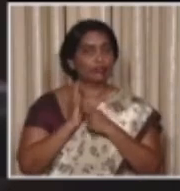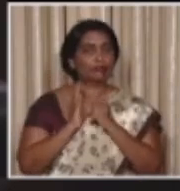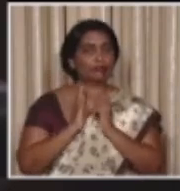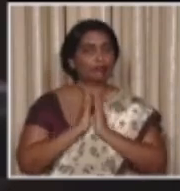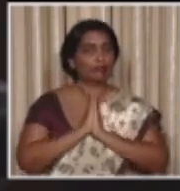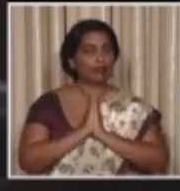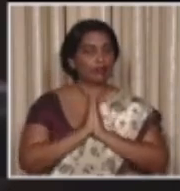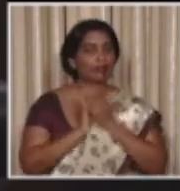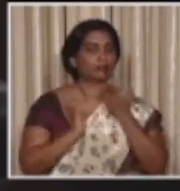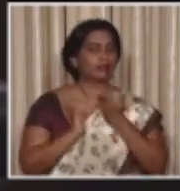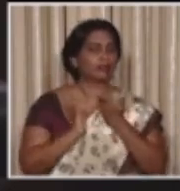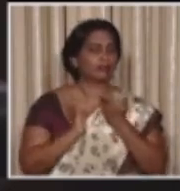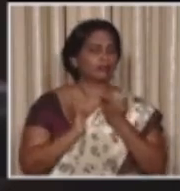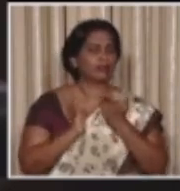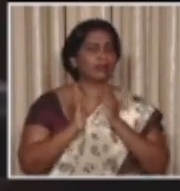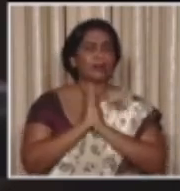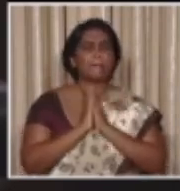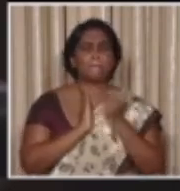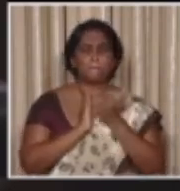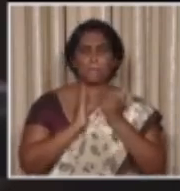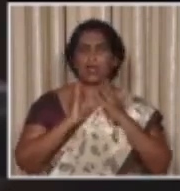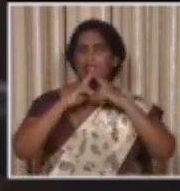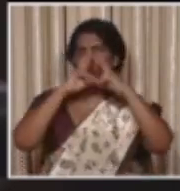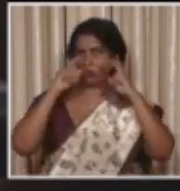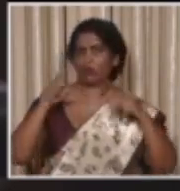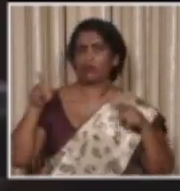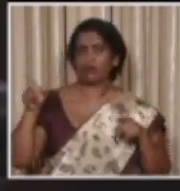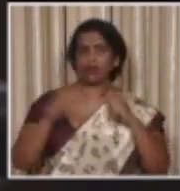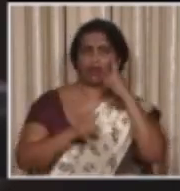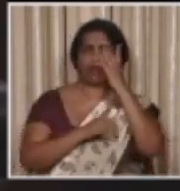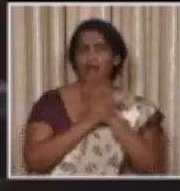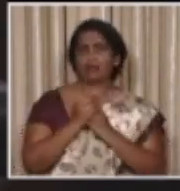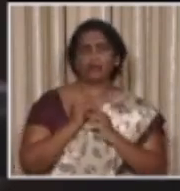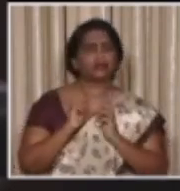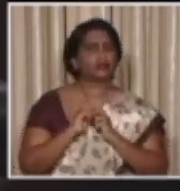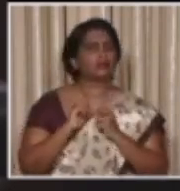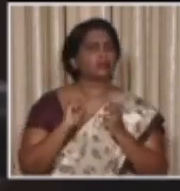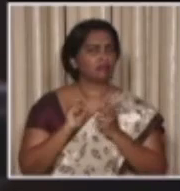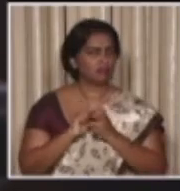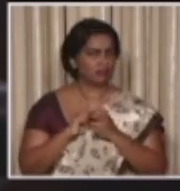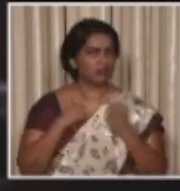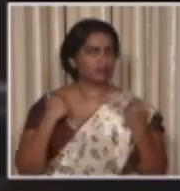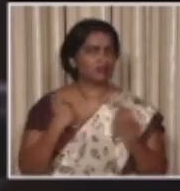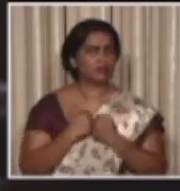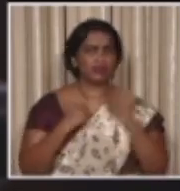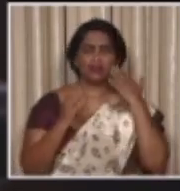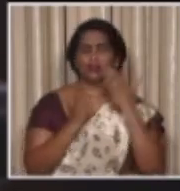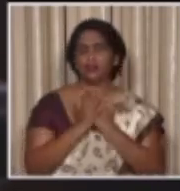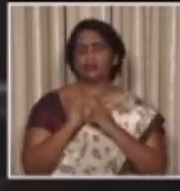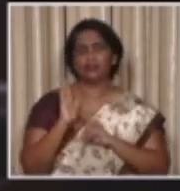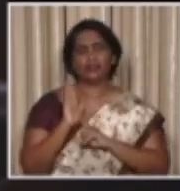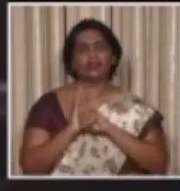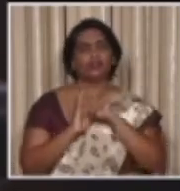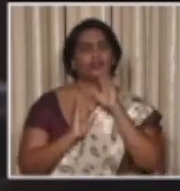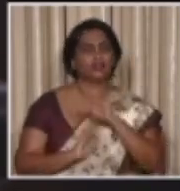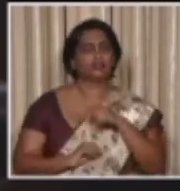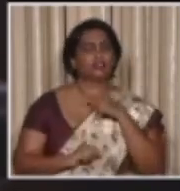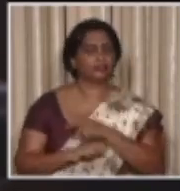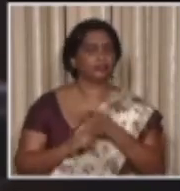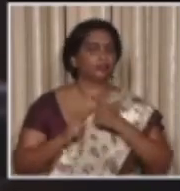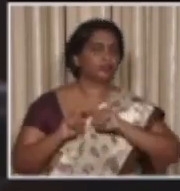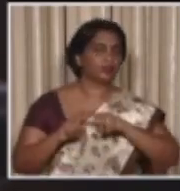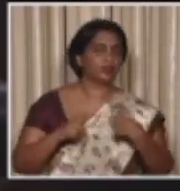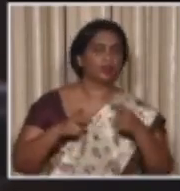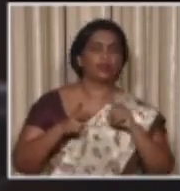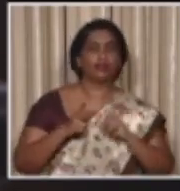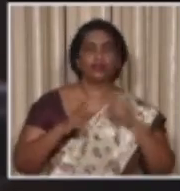සිවාලයද කුරුන්දන් විහාරයද කියන ආගමික ප්‍රශ්නයක් ආගමික ගැටුමක් උතුරේ ඇති කරනවා අනිත් පැත්තෙන් අපි